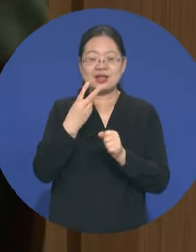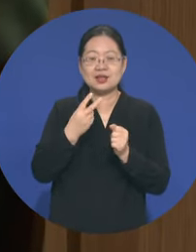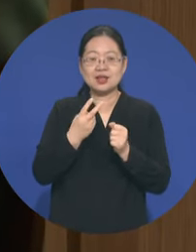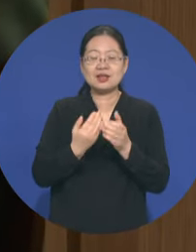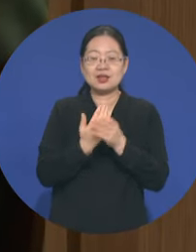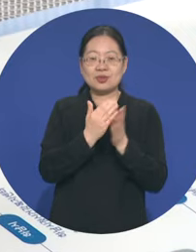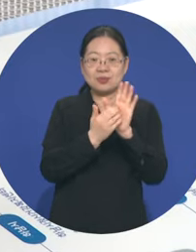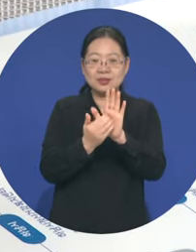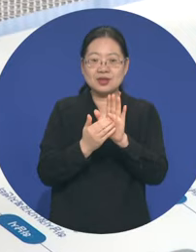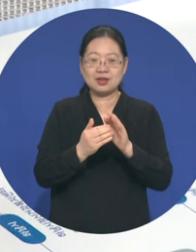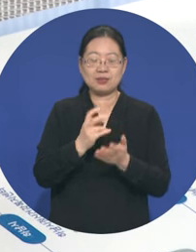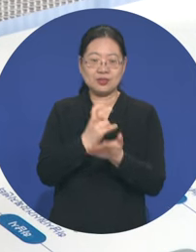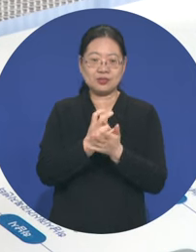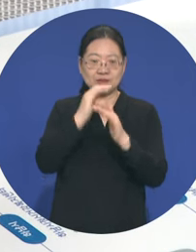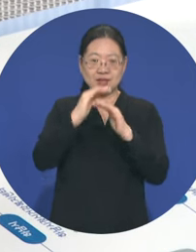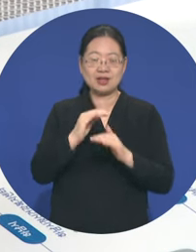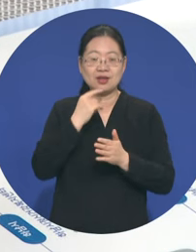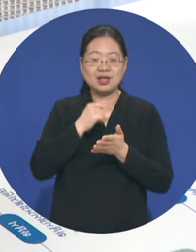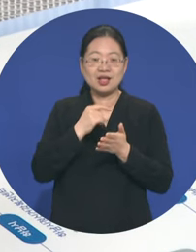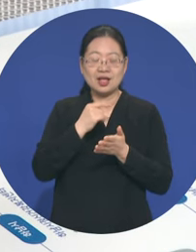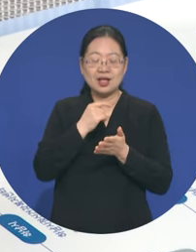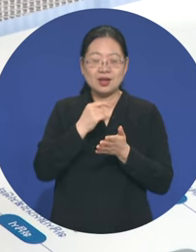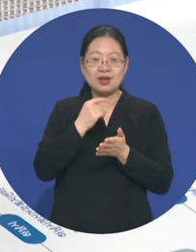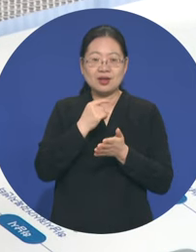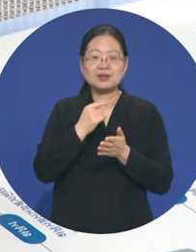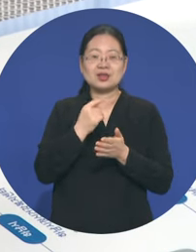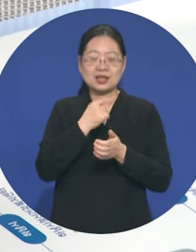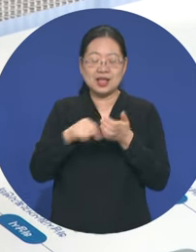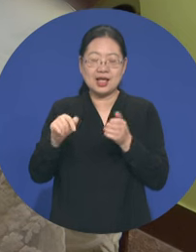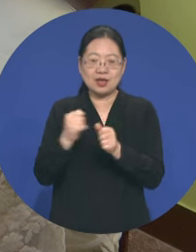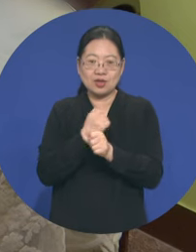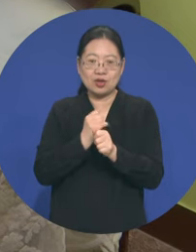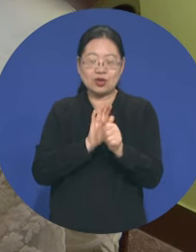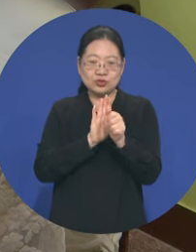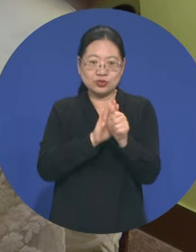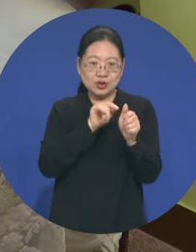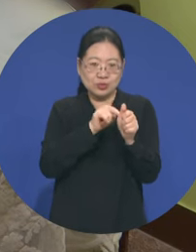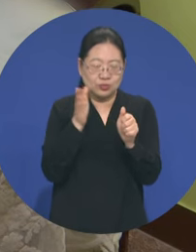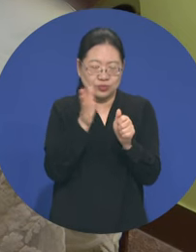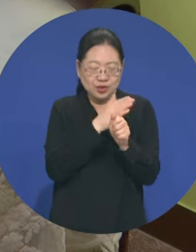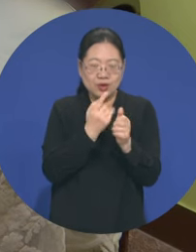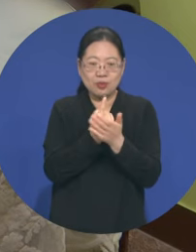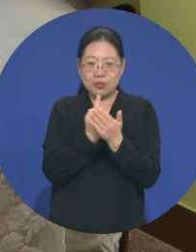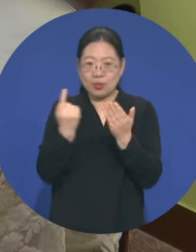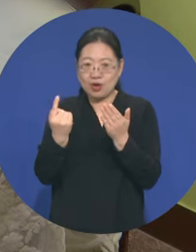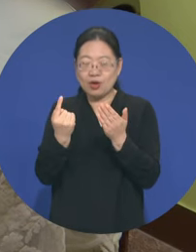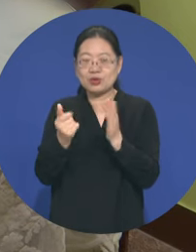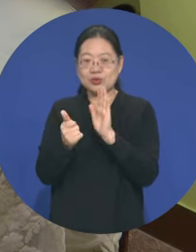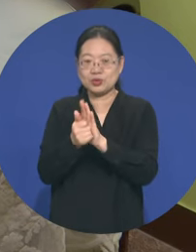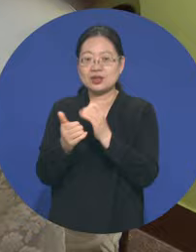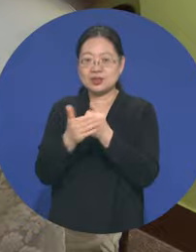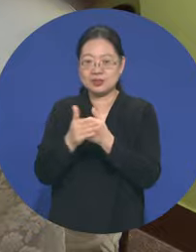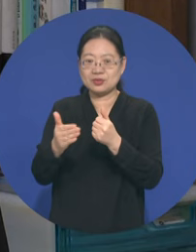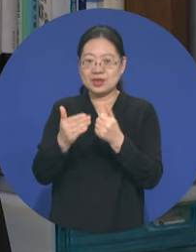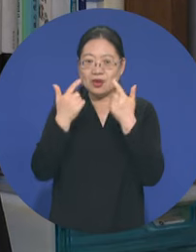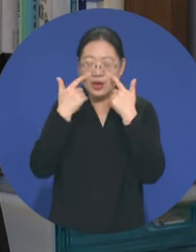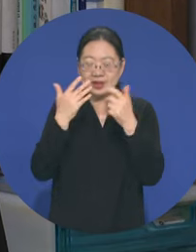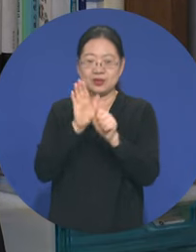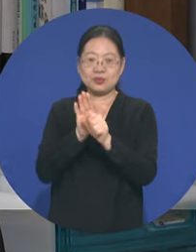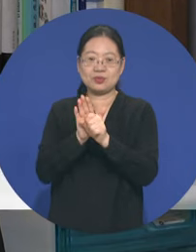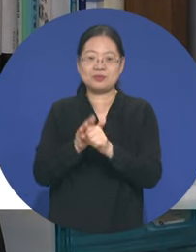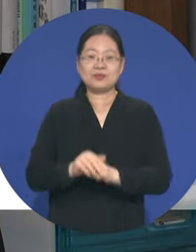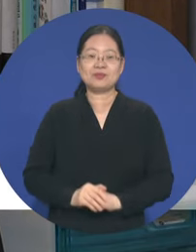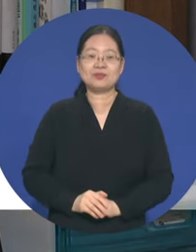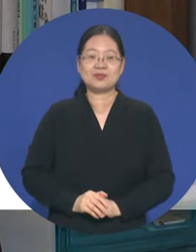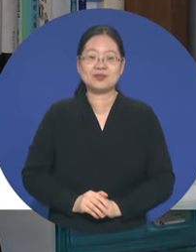법률적인 부분까지 가해자로부터 완전히 벗어날 수 있도록 도와준다는 점에서 빈틈없는 지원이라고 할 수 있습니다.